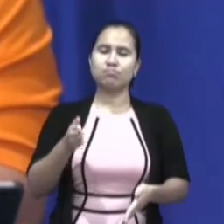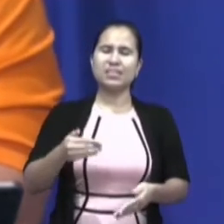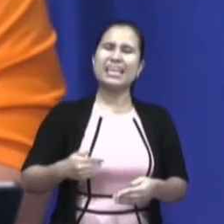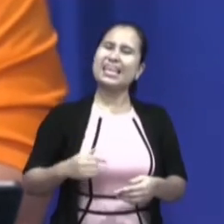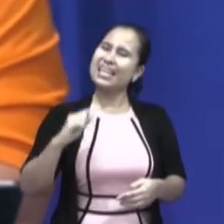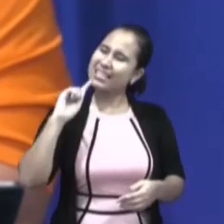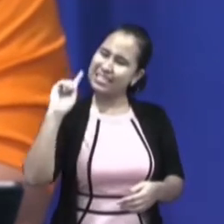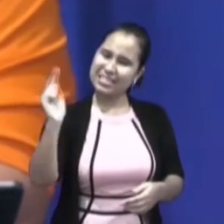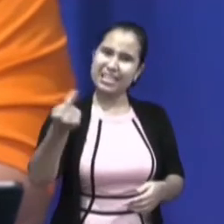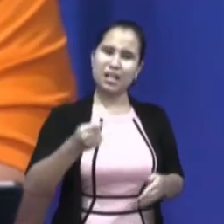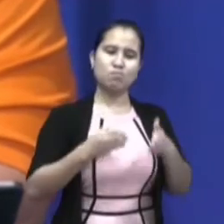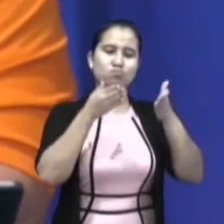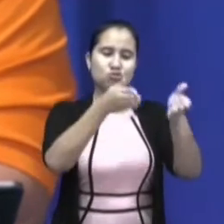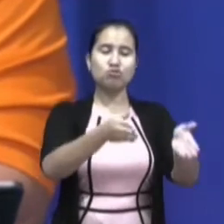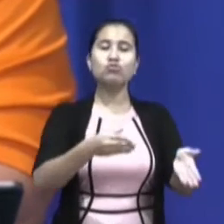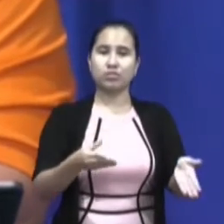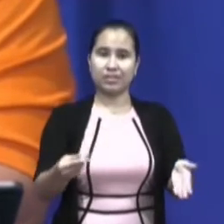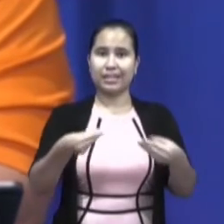bezoek krijgen.